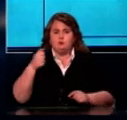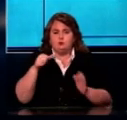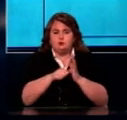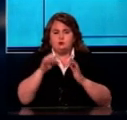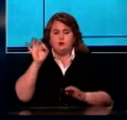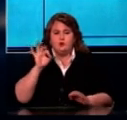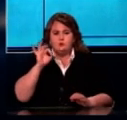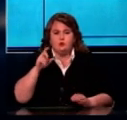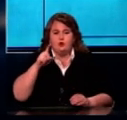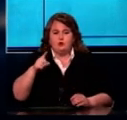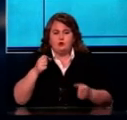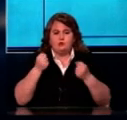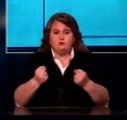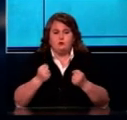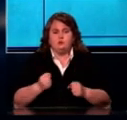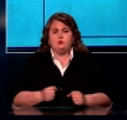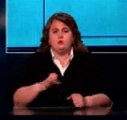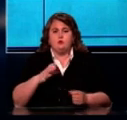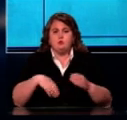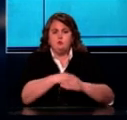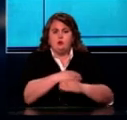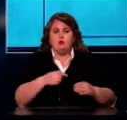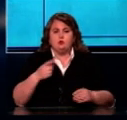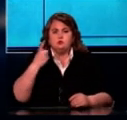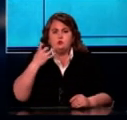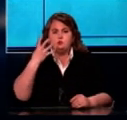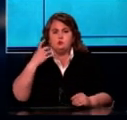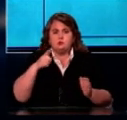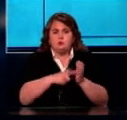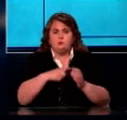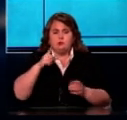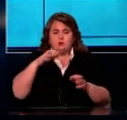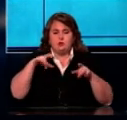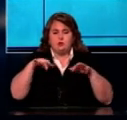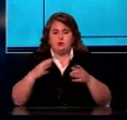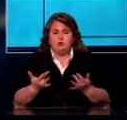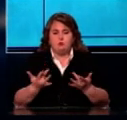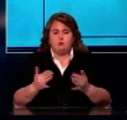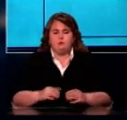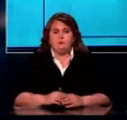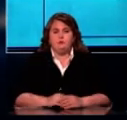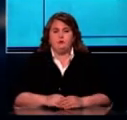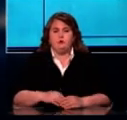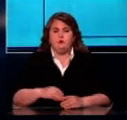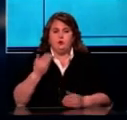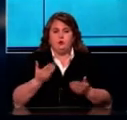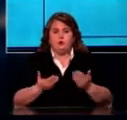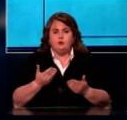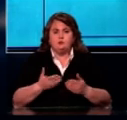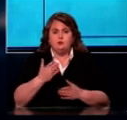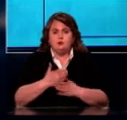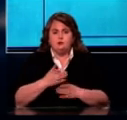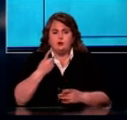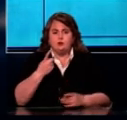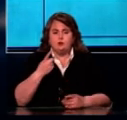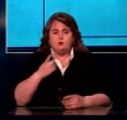6 градусов она затвердевает. При температуре 147 она кипит. Но есть еще одно